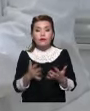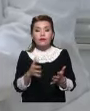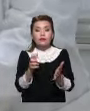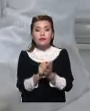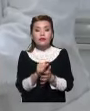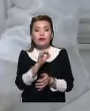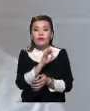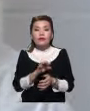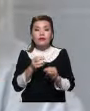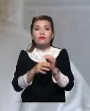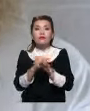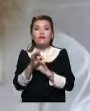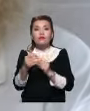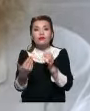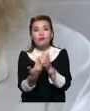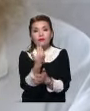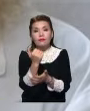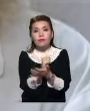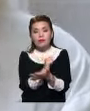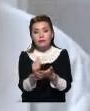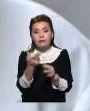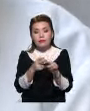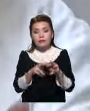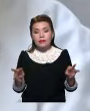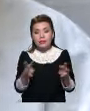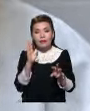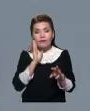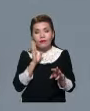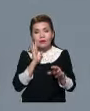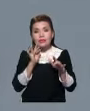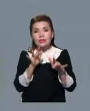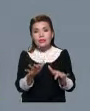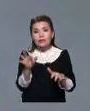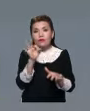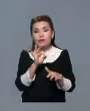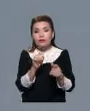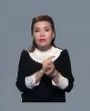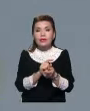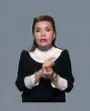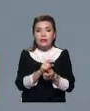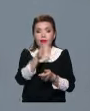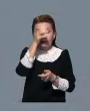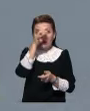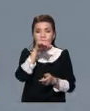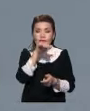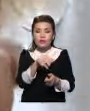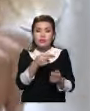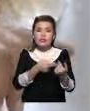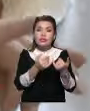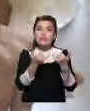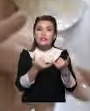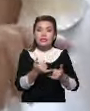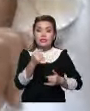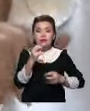стратегическим вопросом в стране будет новое ведомство – Министерство водных ресурсов и ирригации. Тем временем ученые Восточного Казахстана уже сейчас